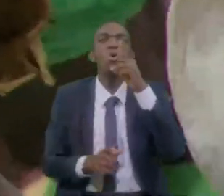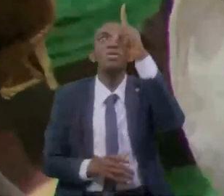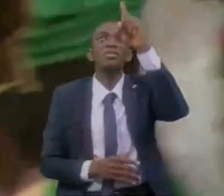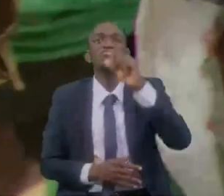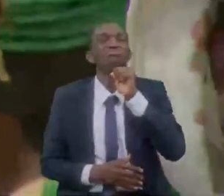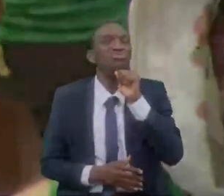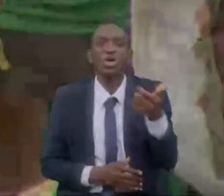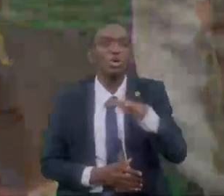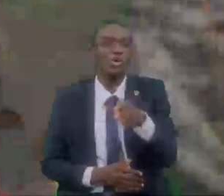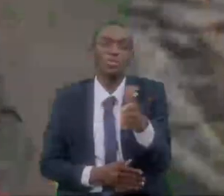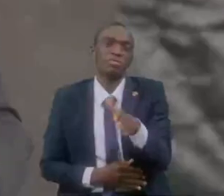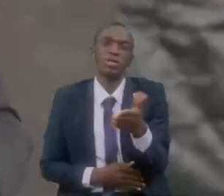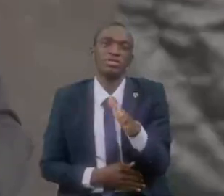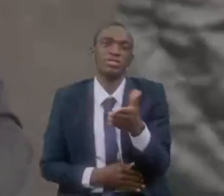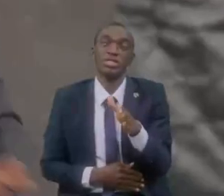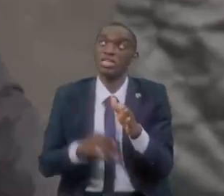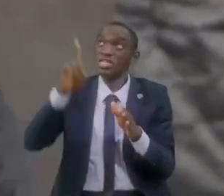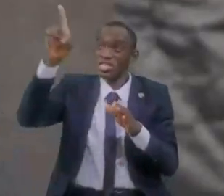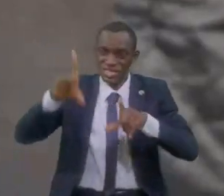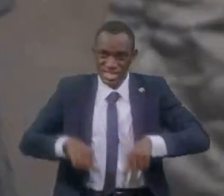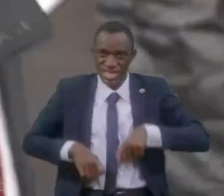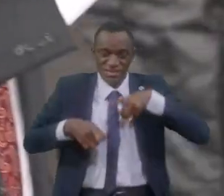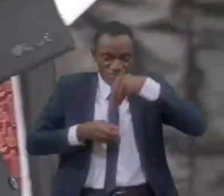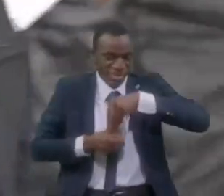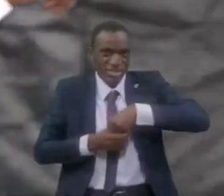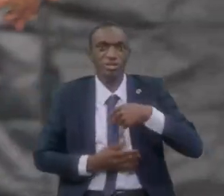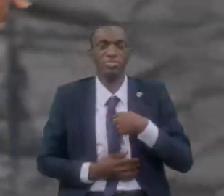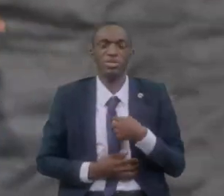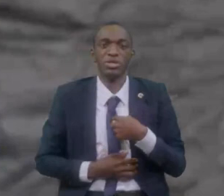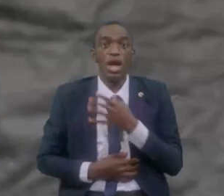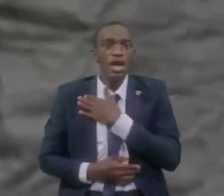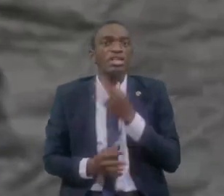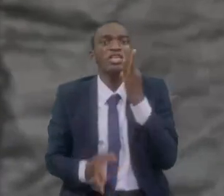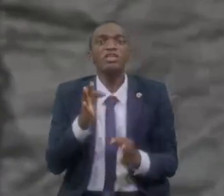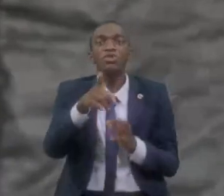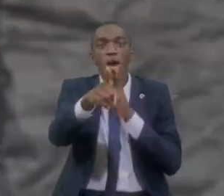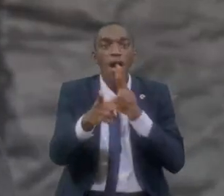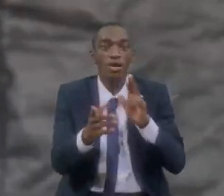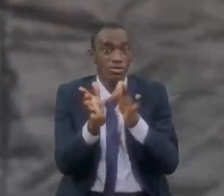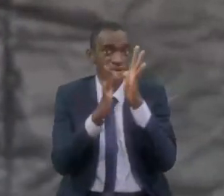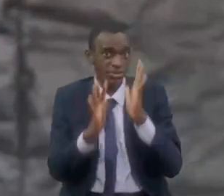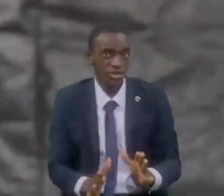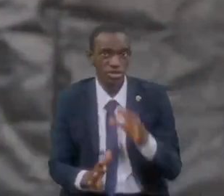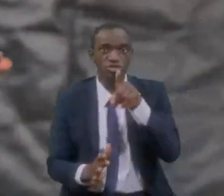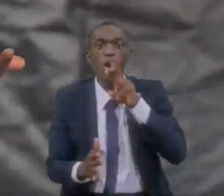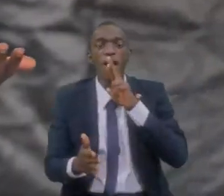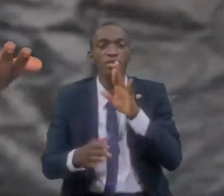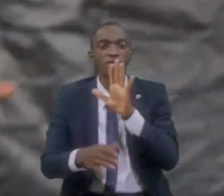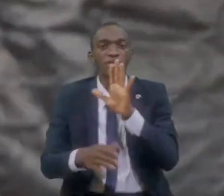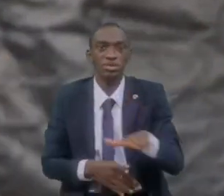ce pourquoi nous ne compromettons pas, quelque chose qui vit en nous. Et si tu es un croyant, si tu es un enfant de